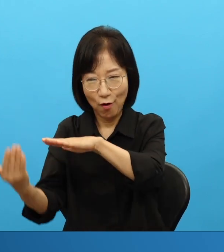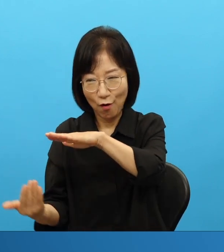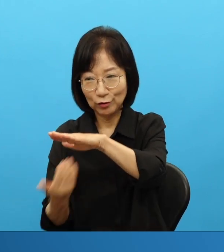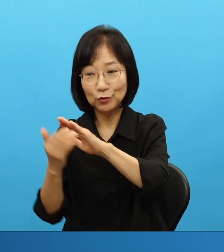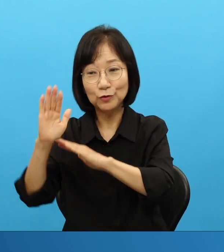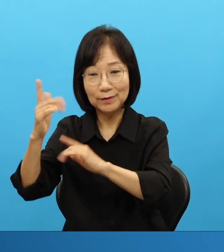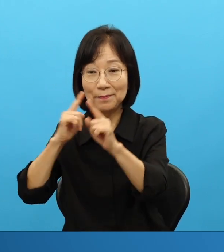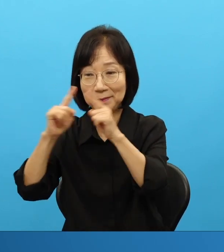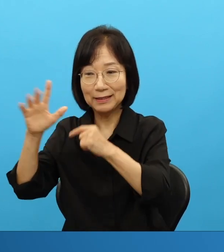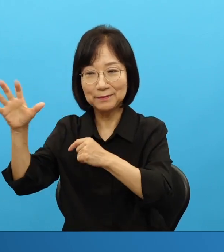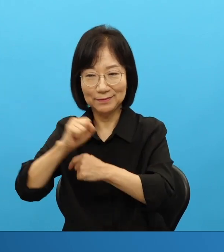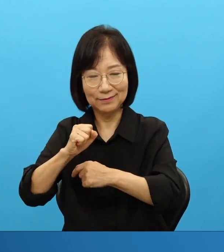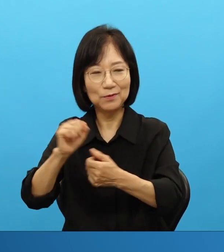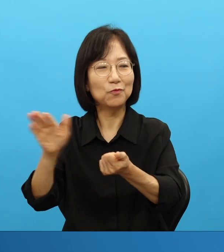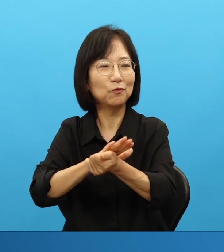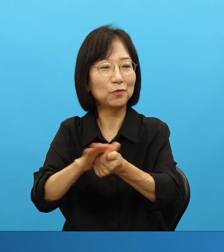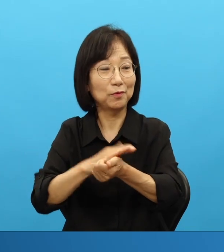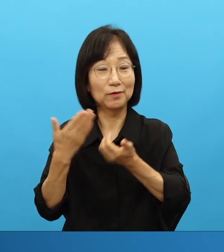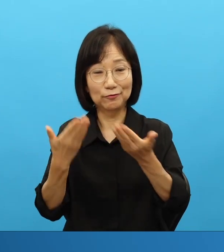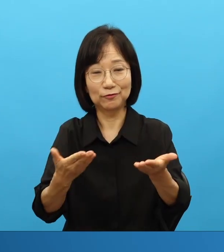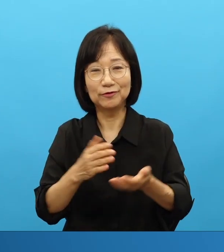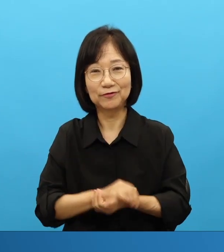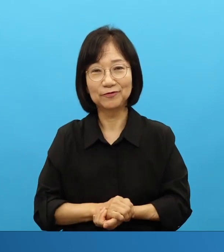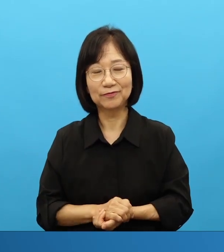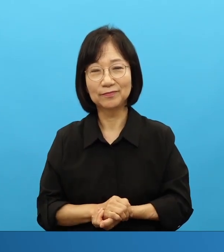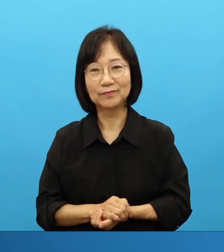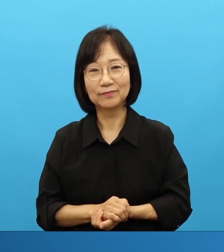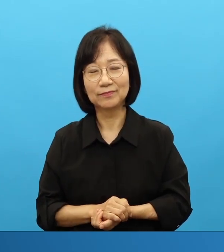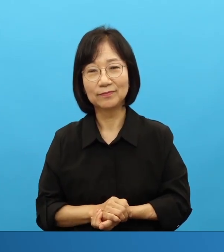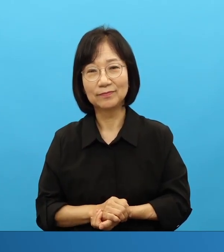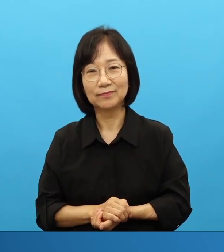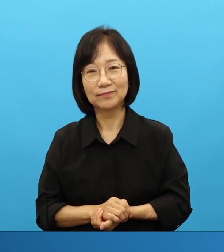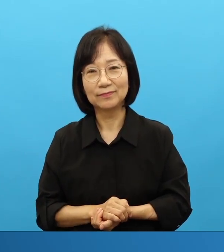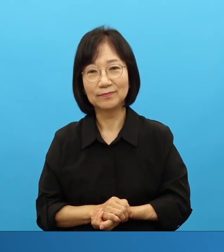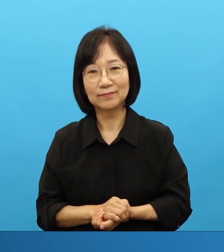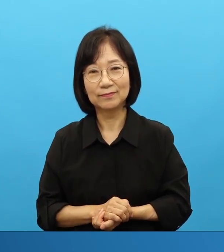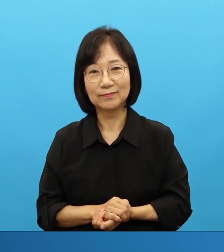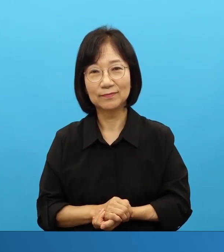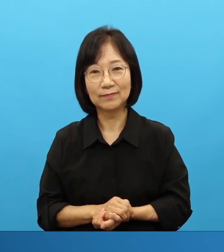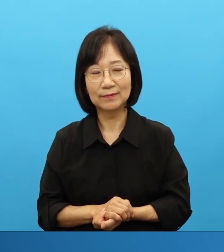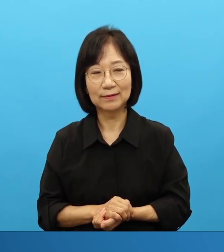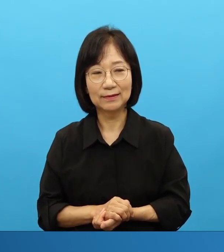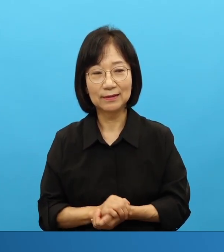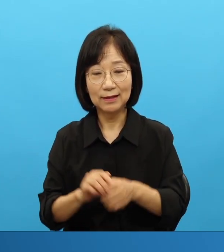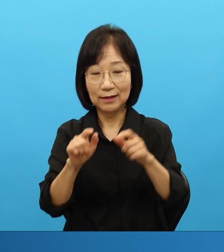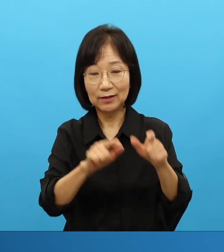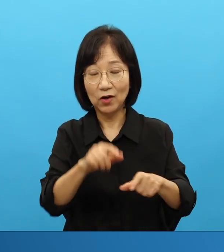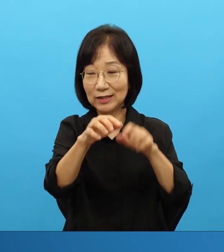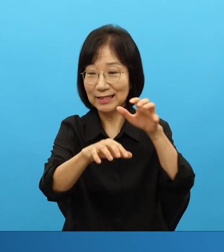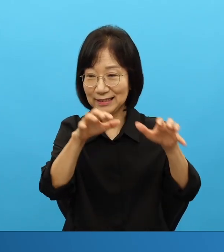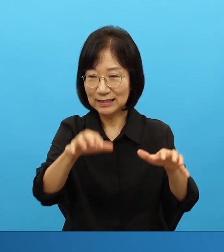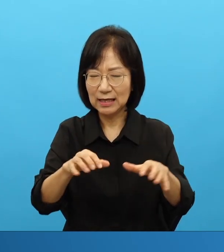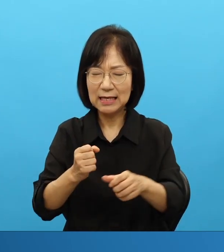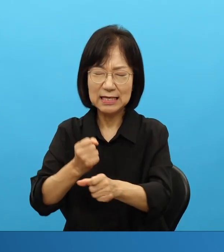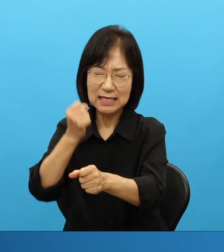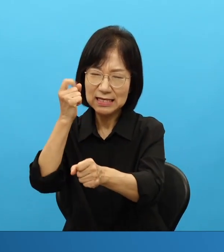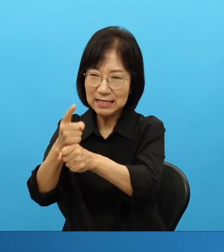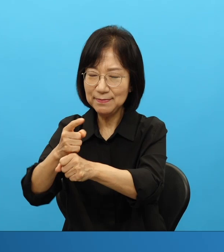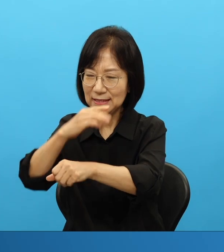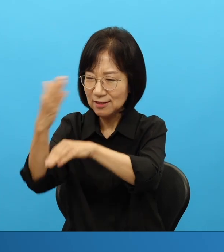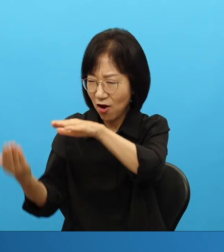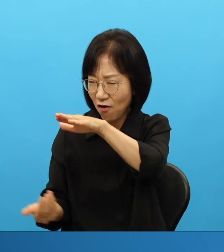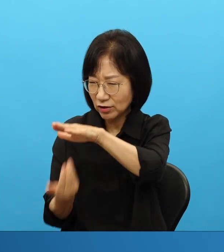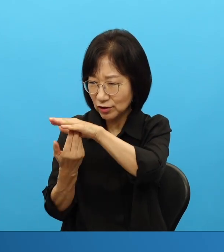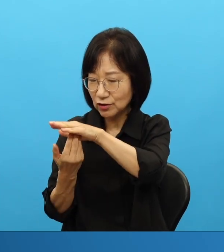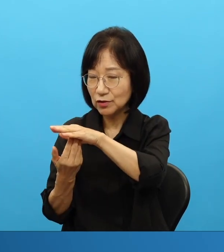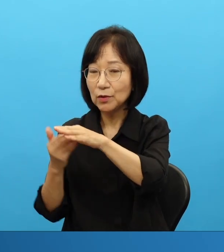genuine comfort for us. In the same way, you must give comfort 현장에서도 해야 되고 성취된 것도 하지만 앞으로 성취될 말씀을 through the word of God